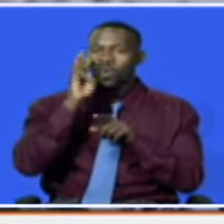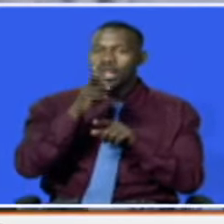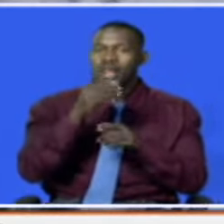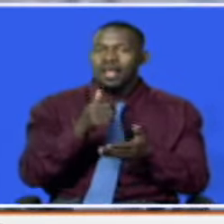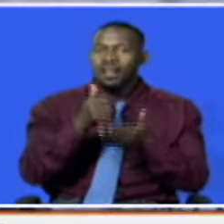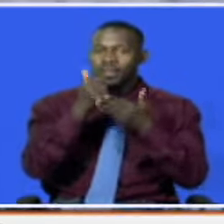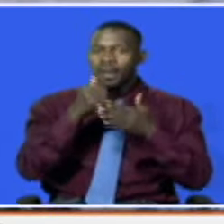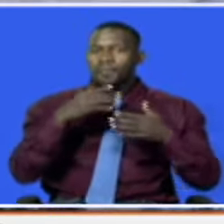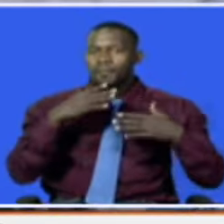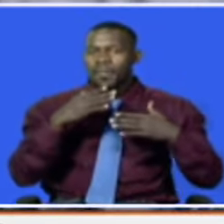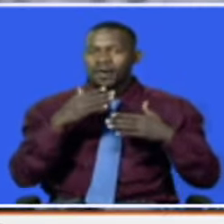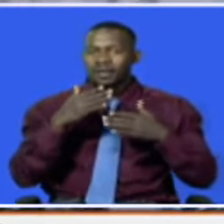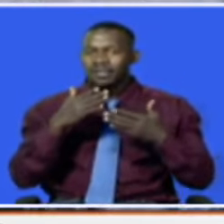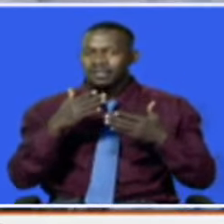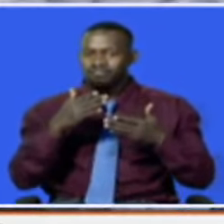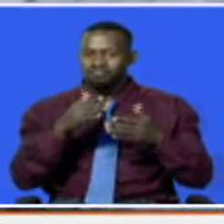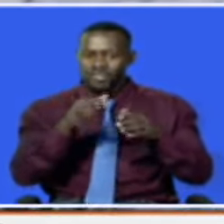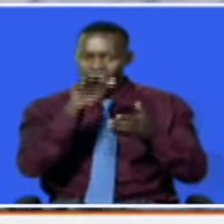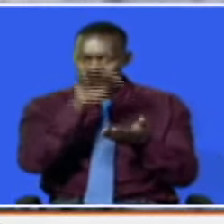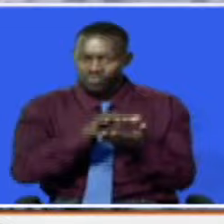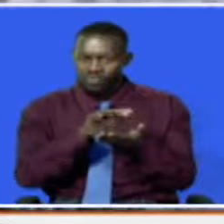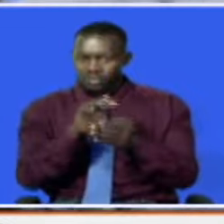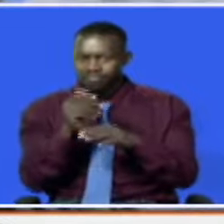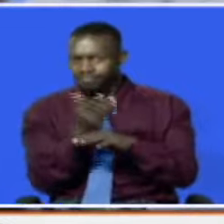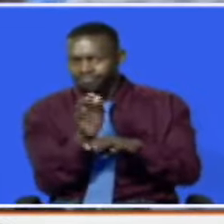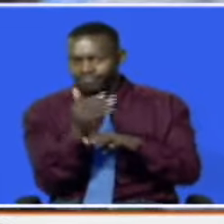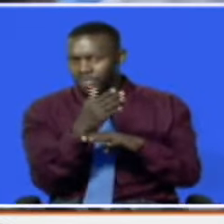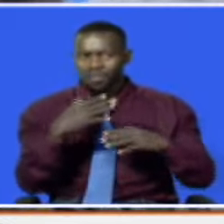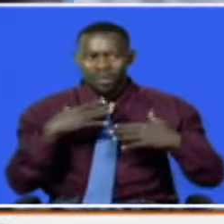wale wanaitwa brokers, ambao wamekuja wanadanganya